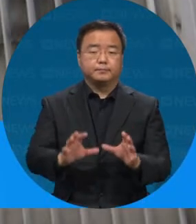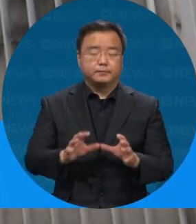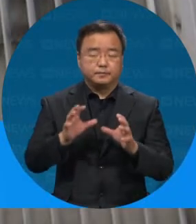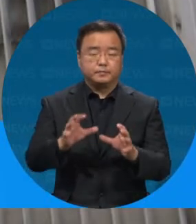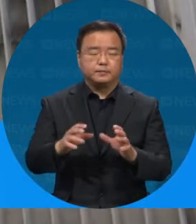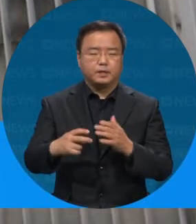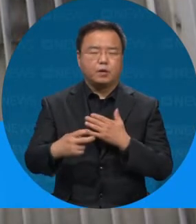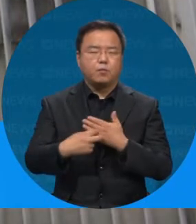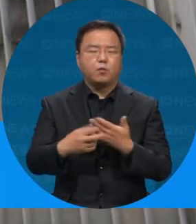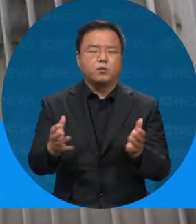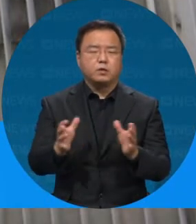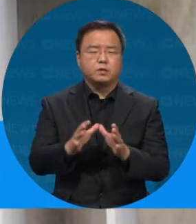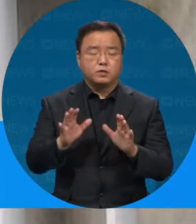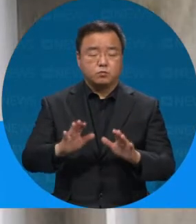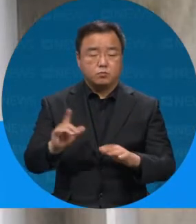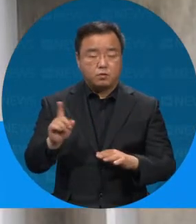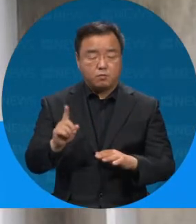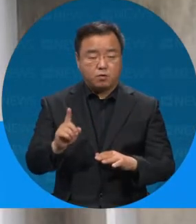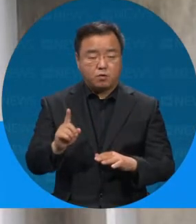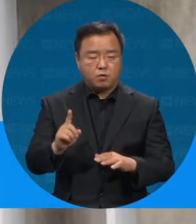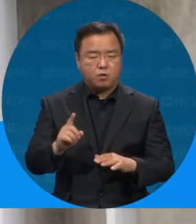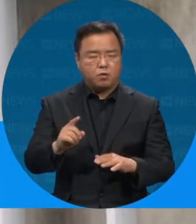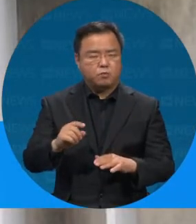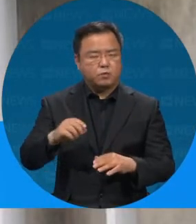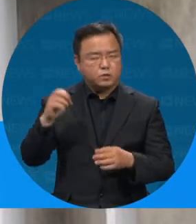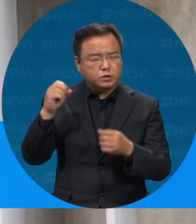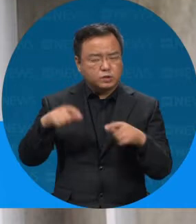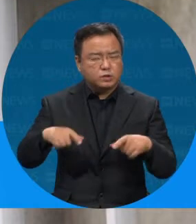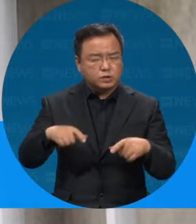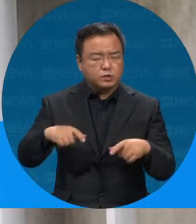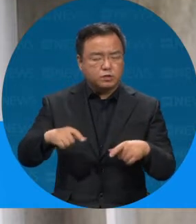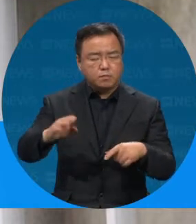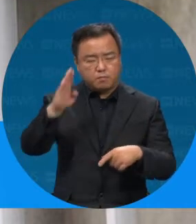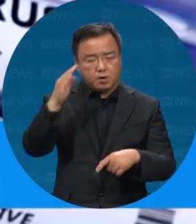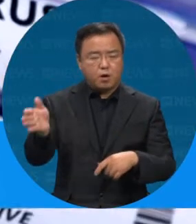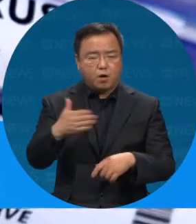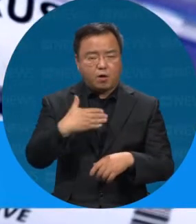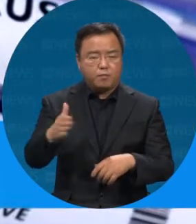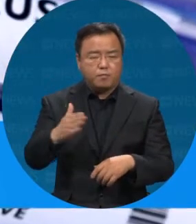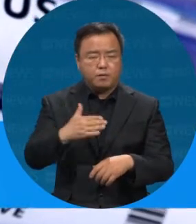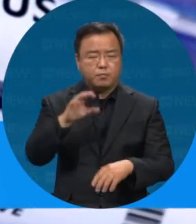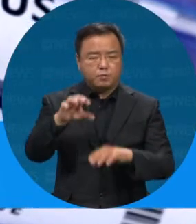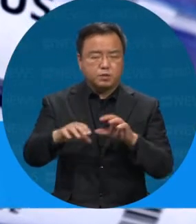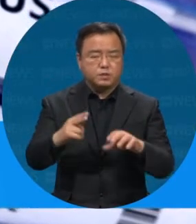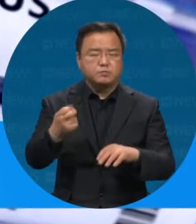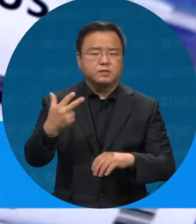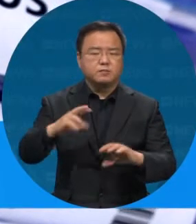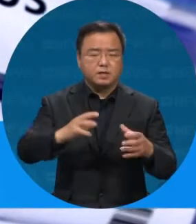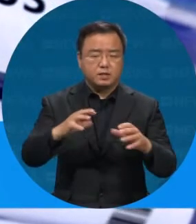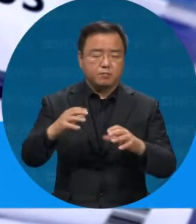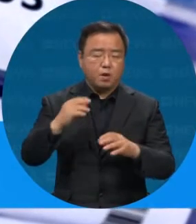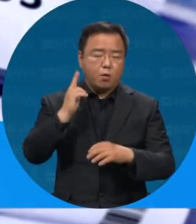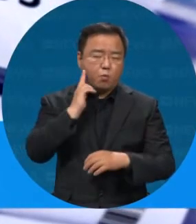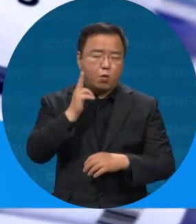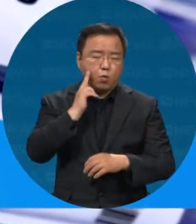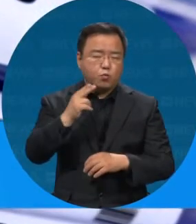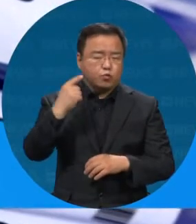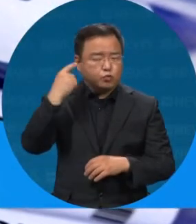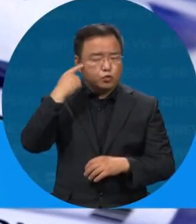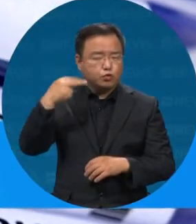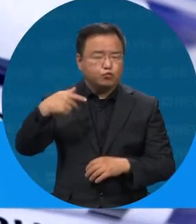세계보건기구가 지금까지 풍토병이 없었던 27개국에서 780건의 원숭이 두창 감염 사례가 확인됐다고